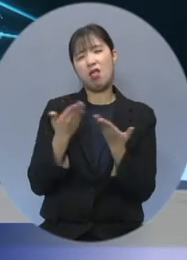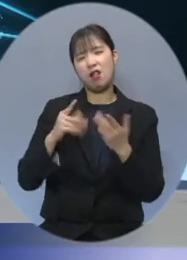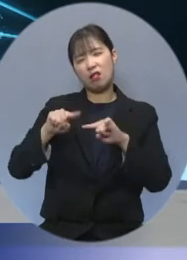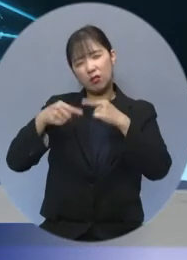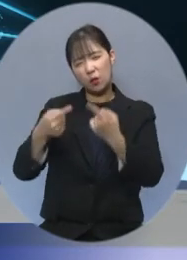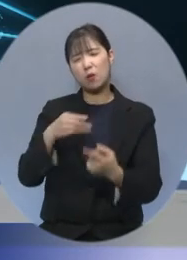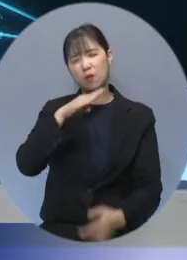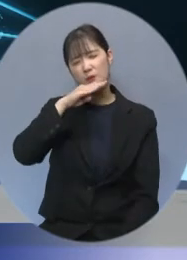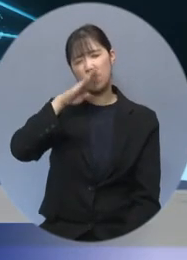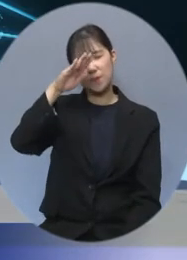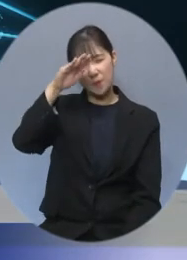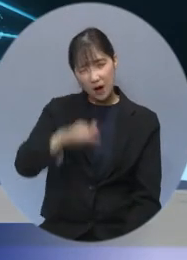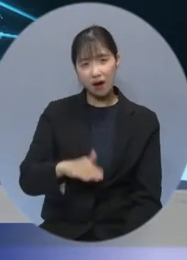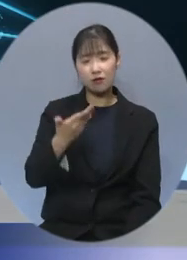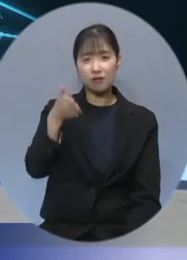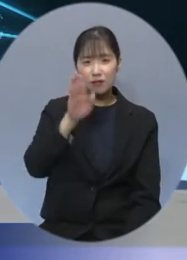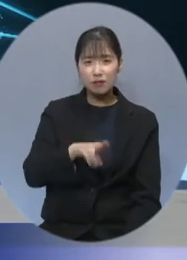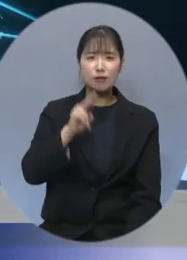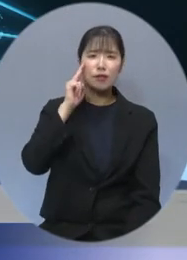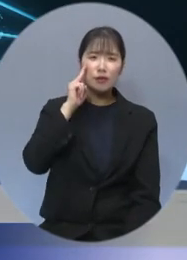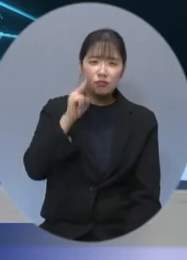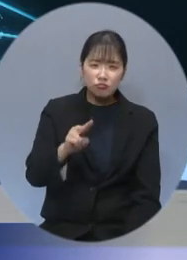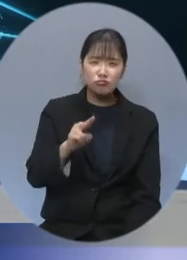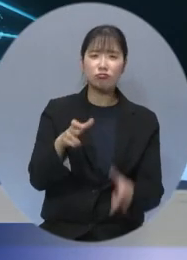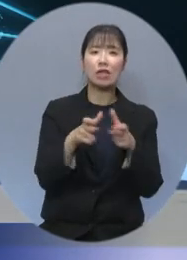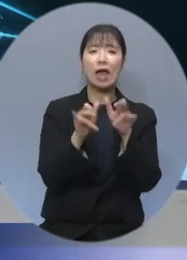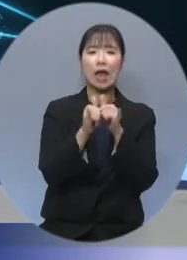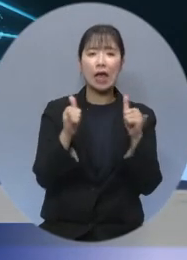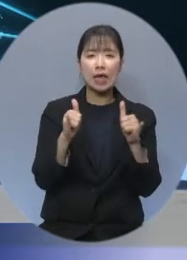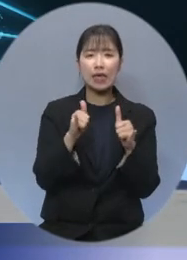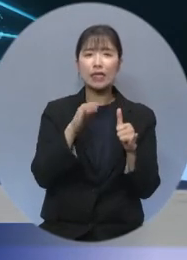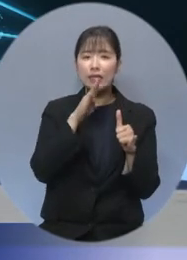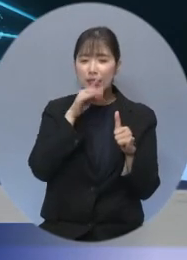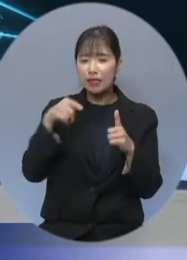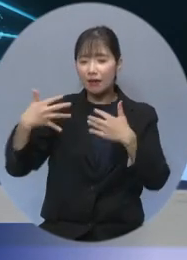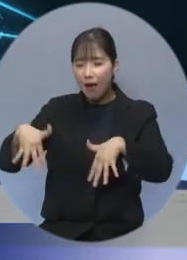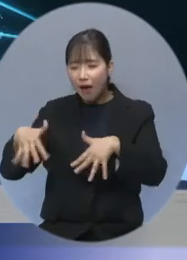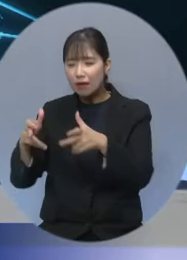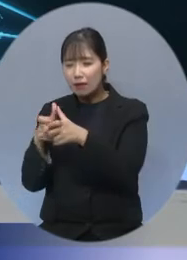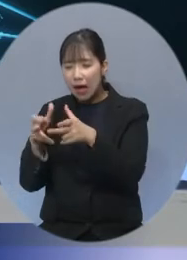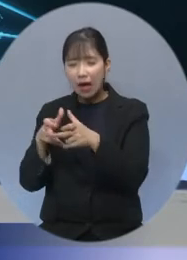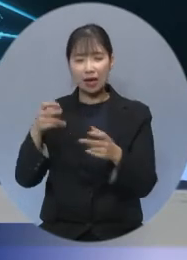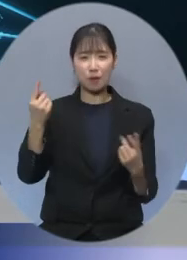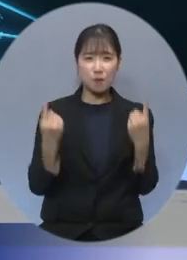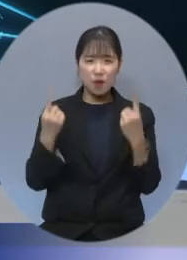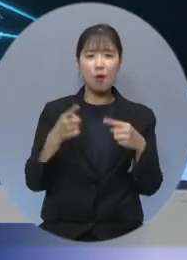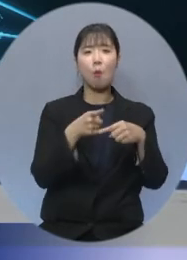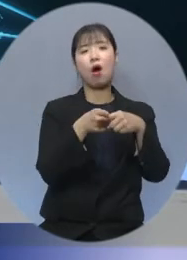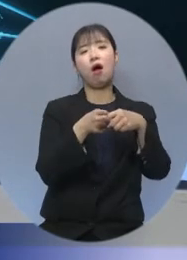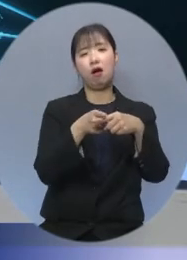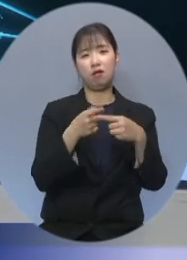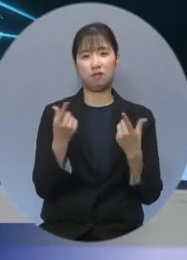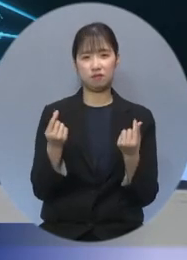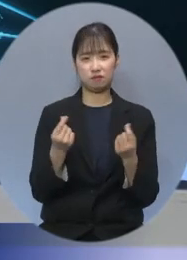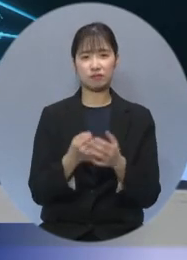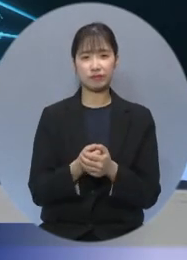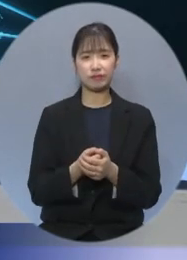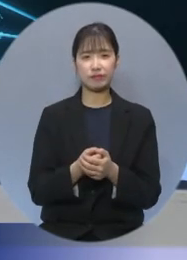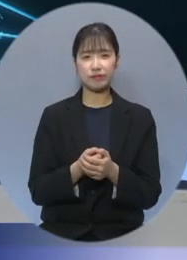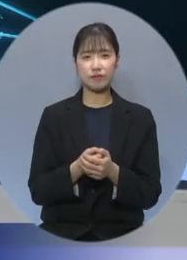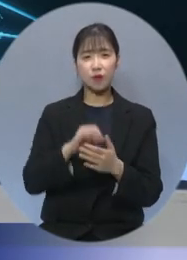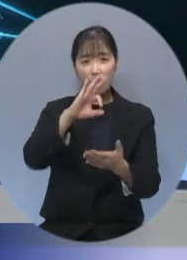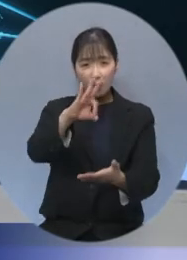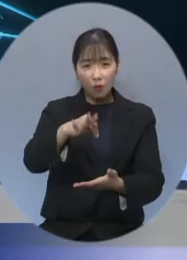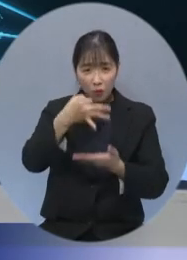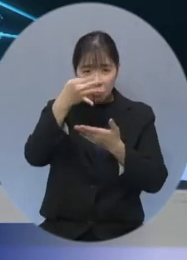있으며 그중에서도 중증 장애인의 고용률은 경증 장애인 의 절반 수준인 것으로 드러났습니다 임금